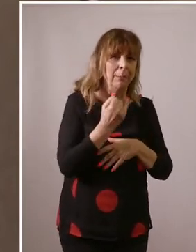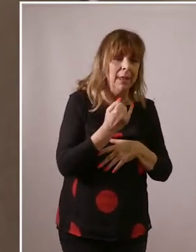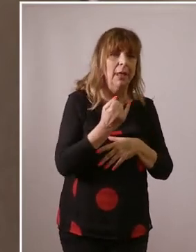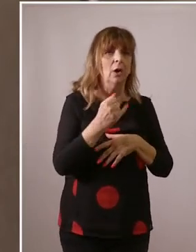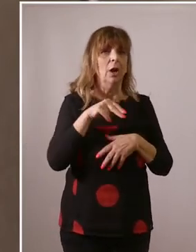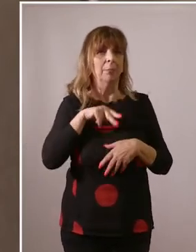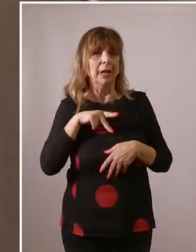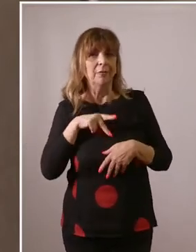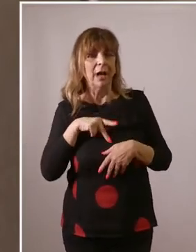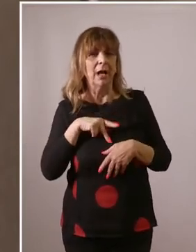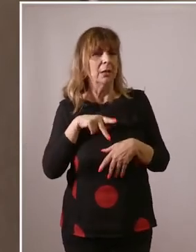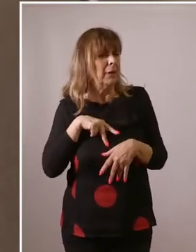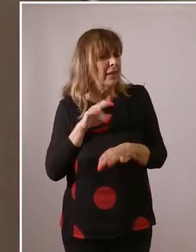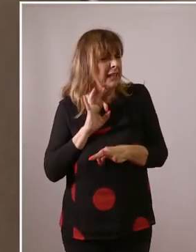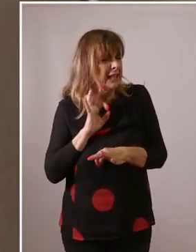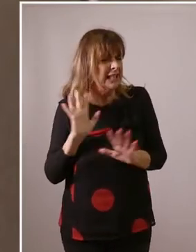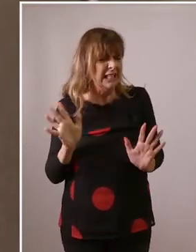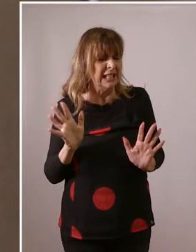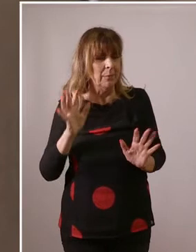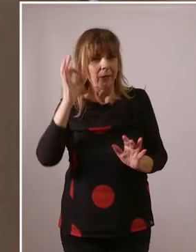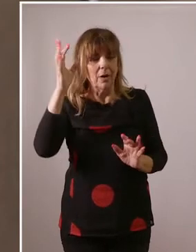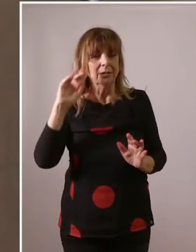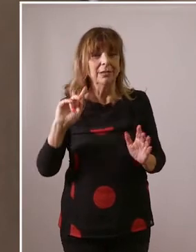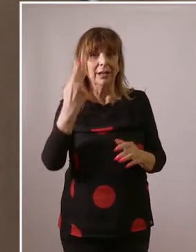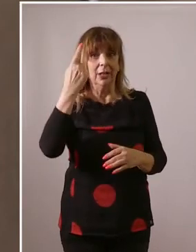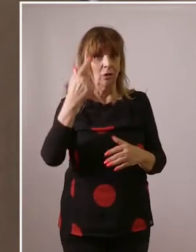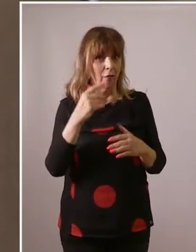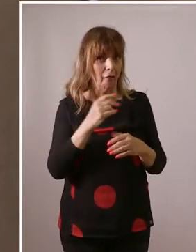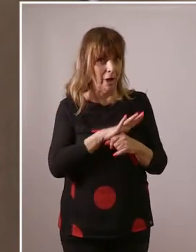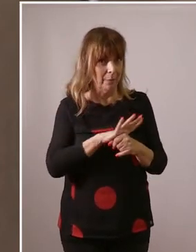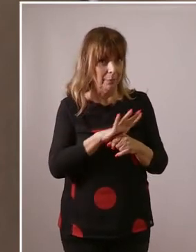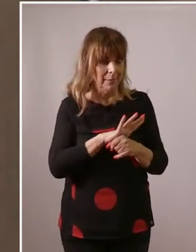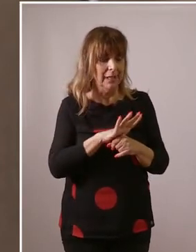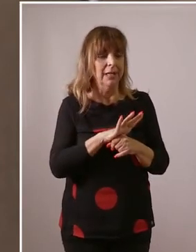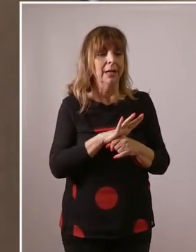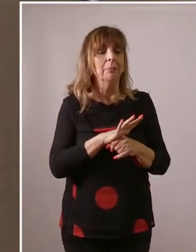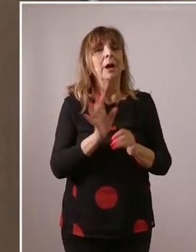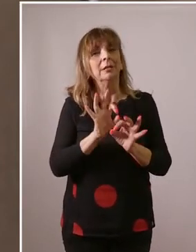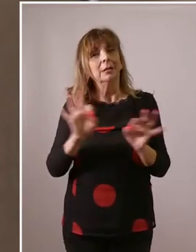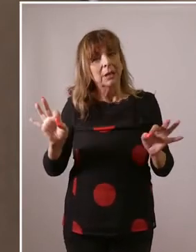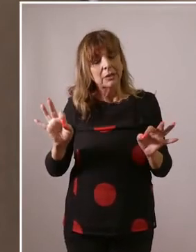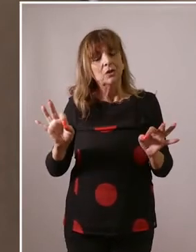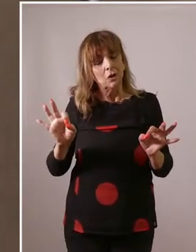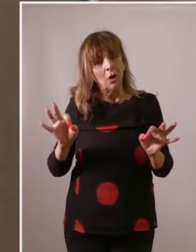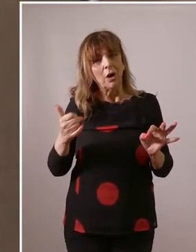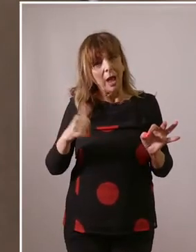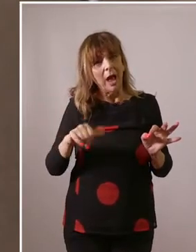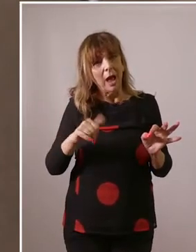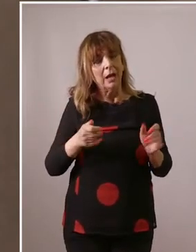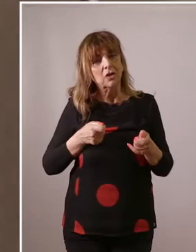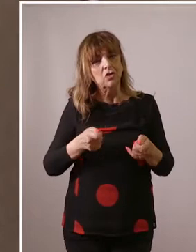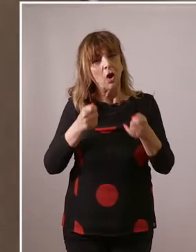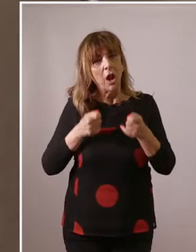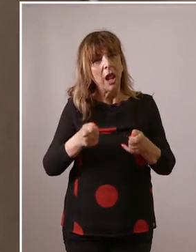a volte privatissime pensate a tutto il diritto di famiglia nella dimensione che al tempo stesso sollecita e